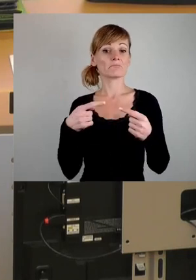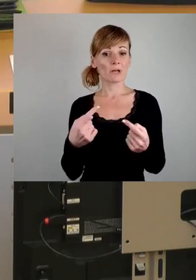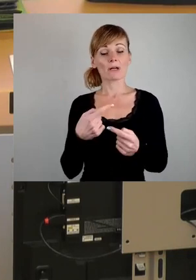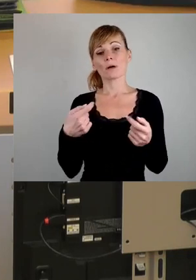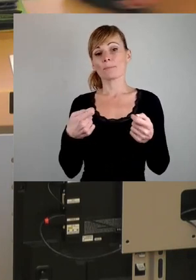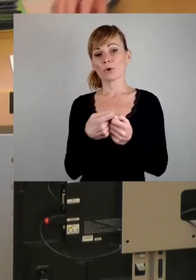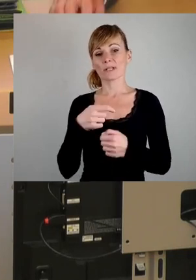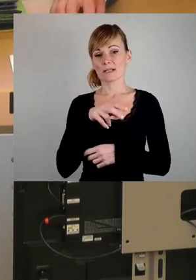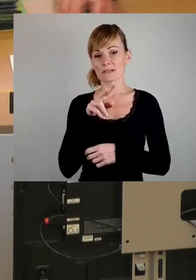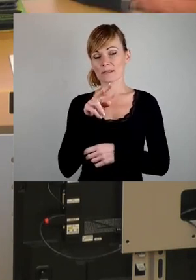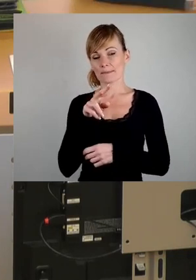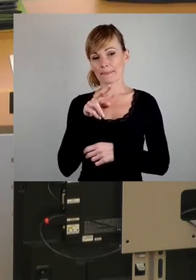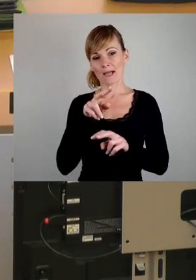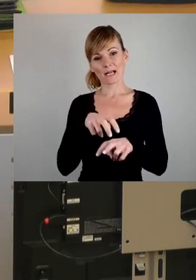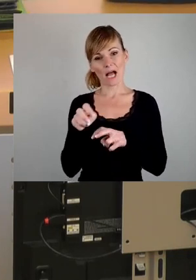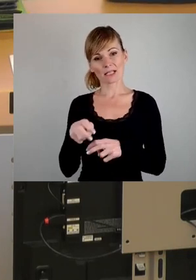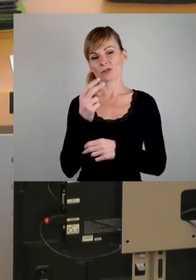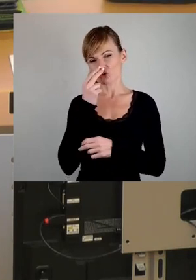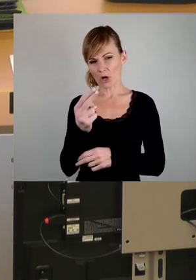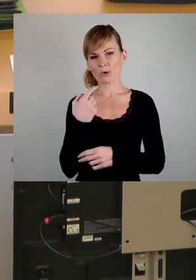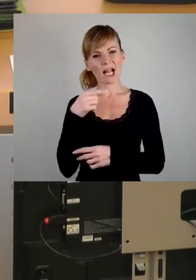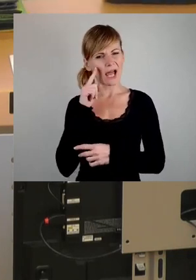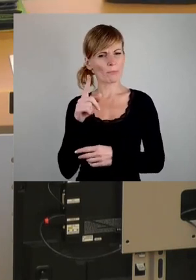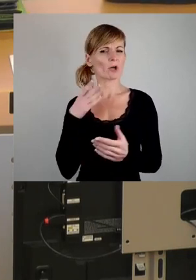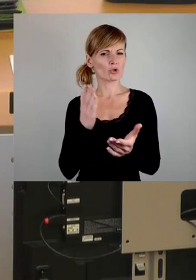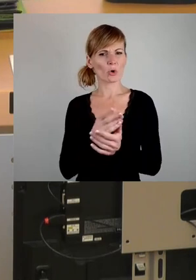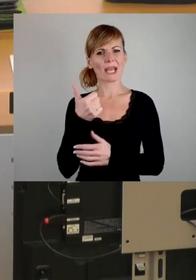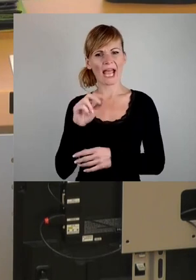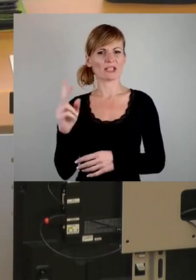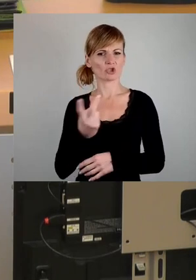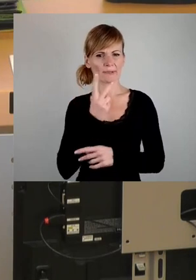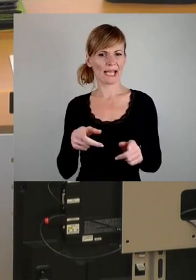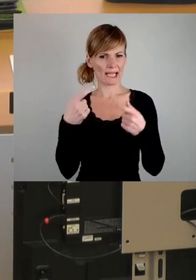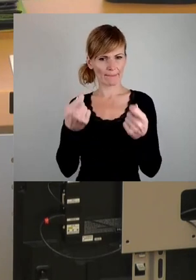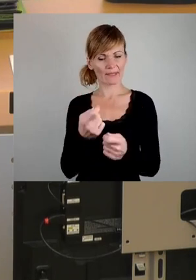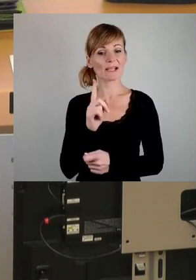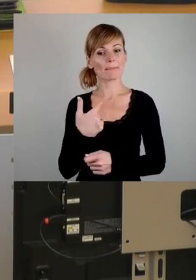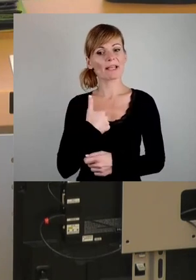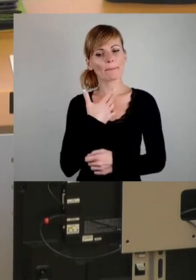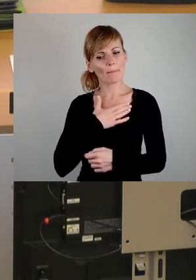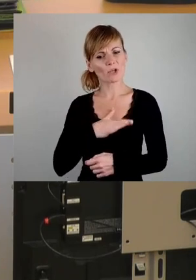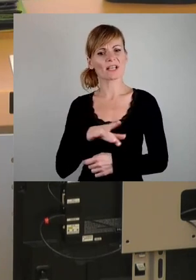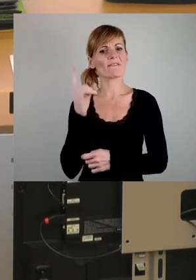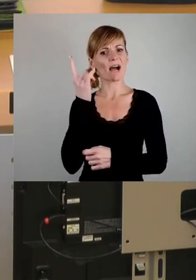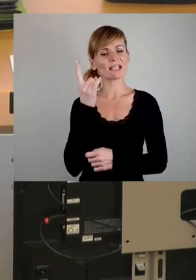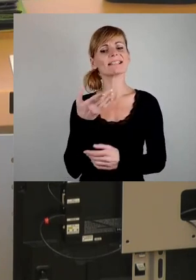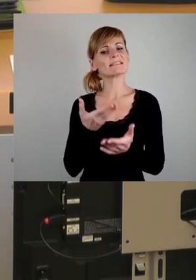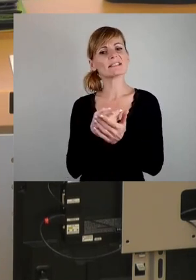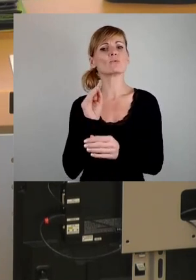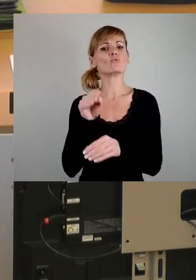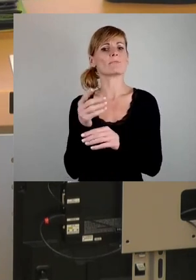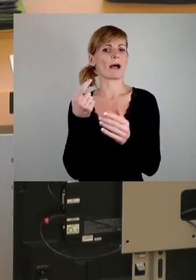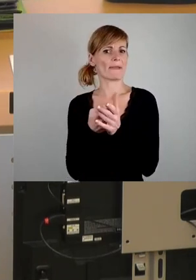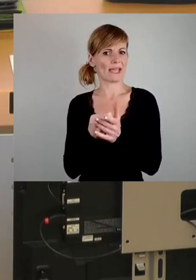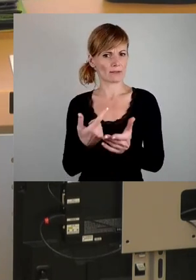zu einem einstimmigen Ergebnis, aber ich würde schon davor warnen, das überzubewerten. Es steht uns gut an, Realismus zu bewahren und ich möchte hier